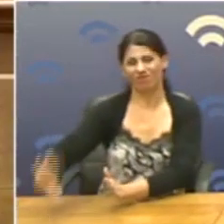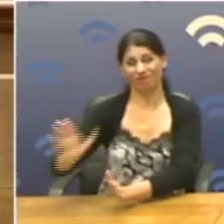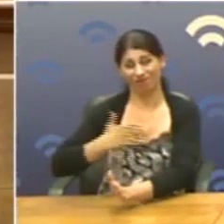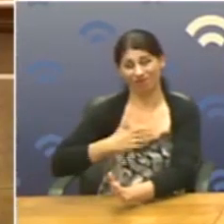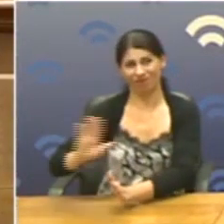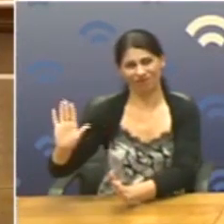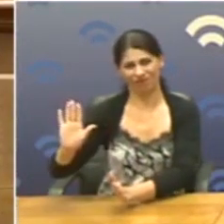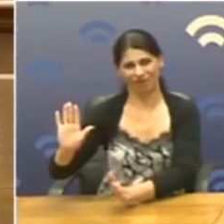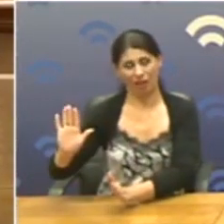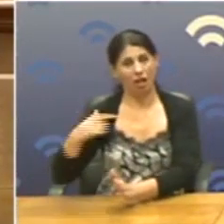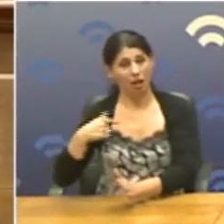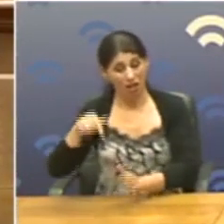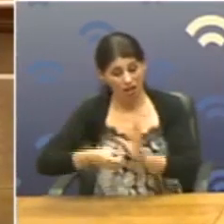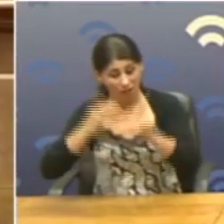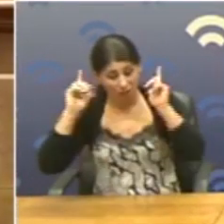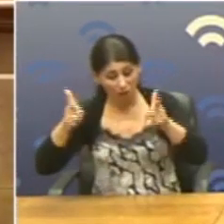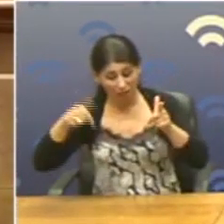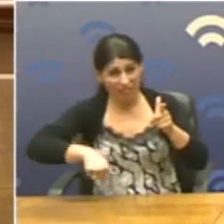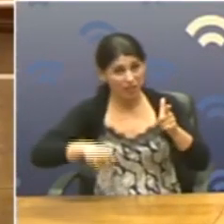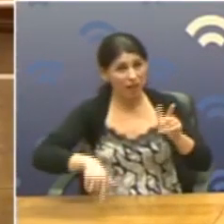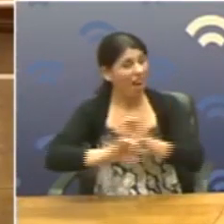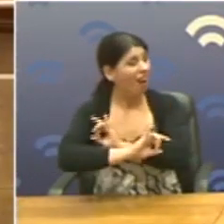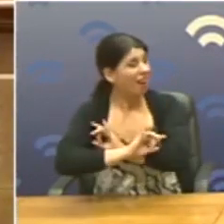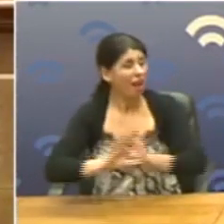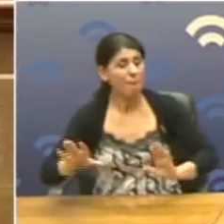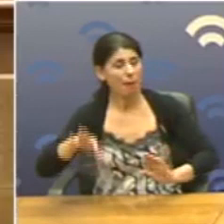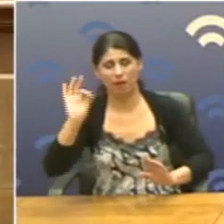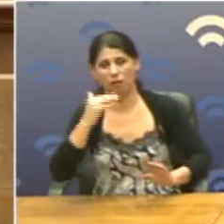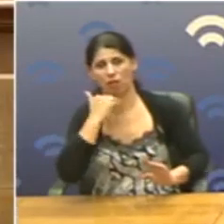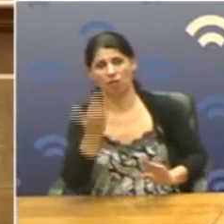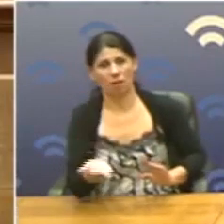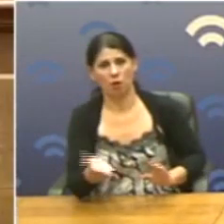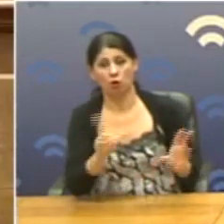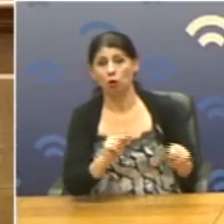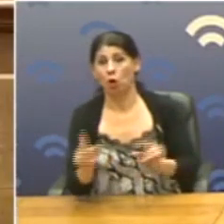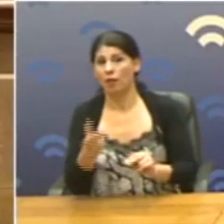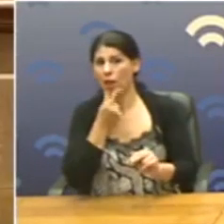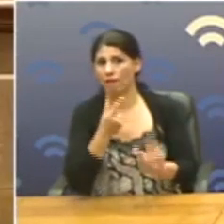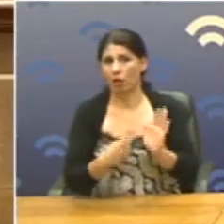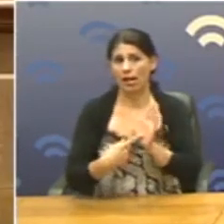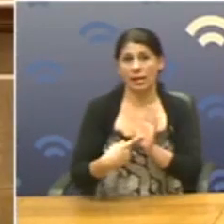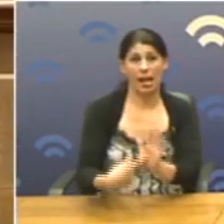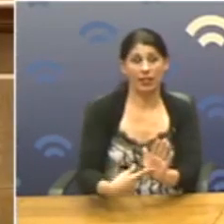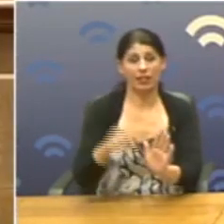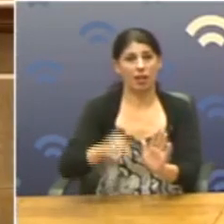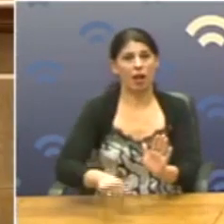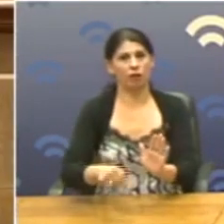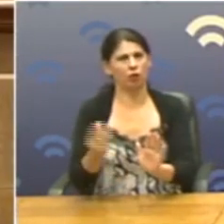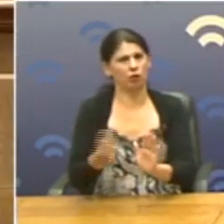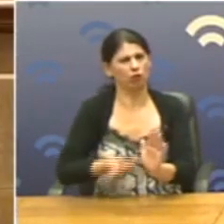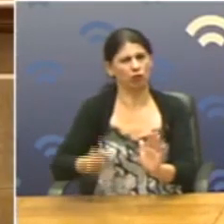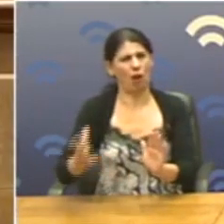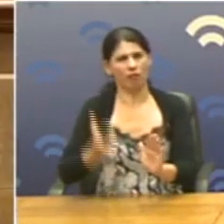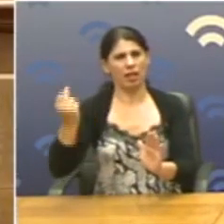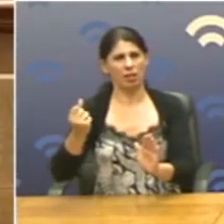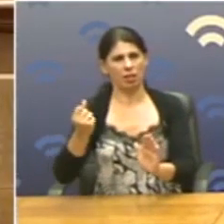σε καμιά περίπτωση δεν θα μπορούσε με την ίδια ευκολία να προβάλλει αυτό το πιο αυταρχικό